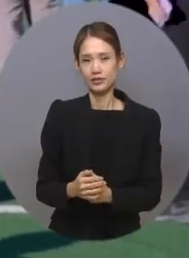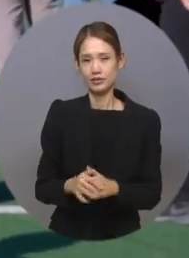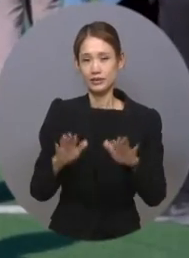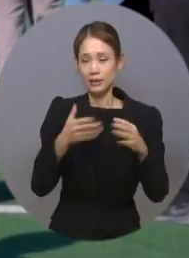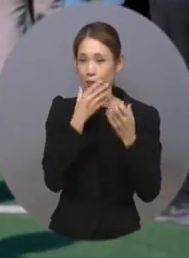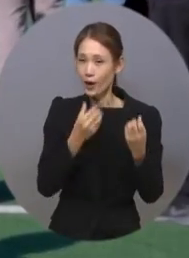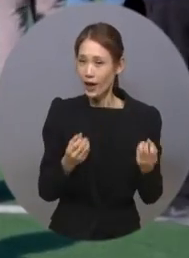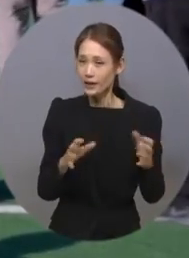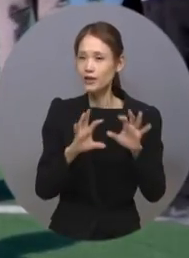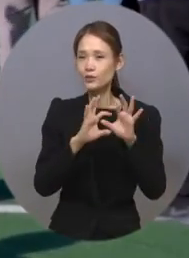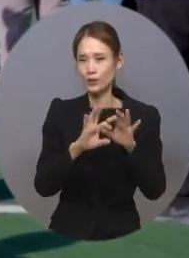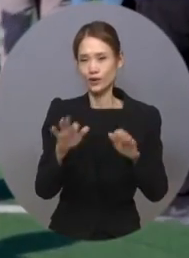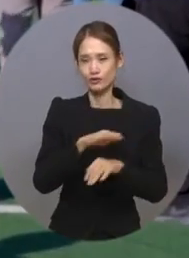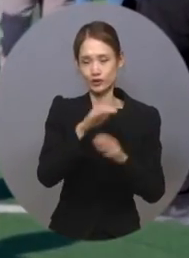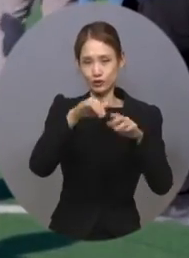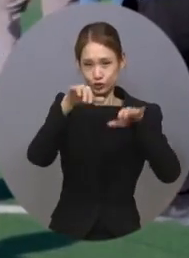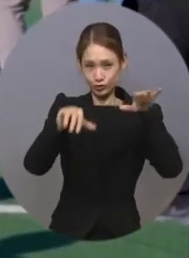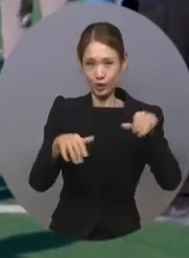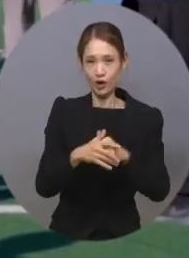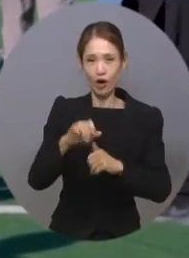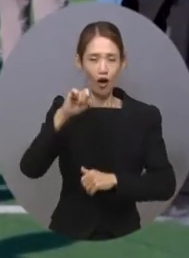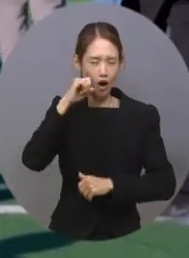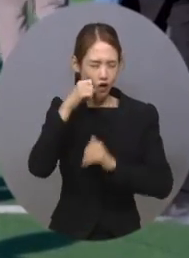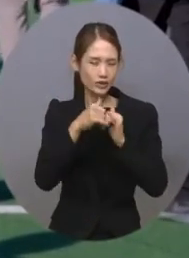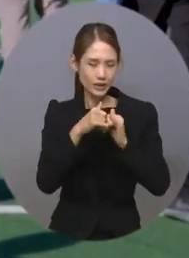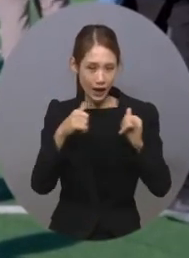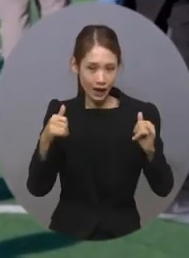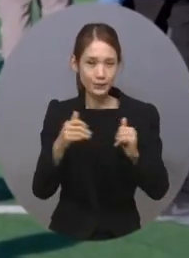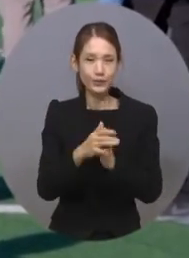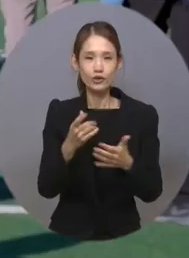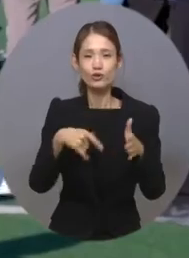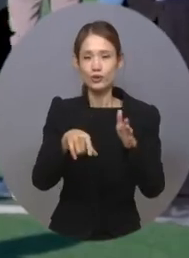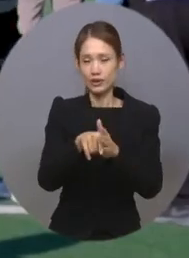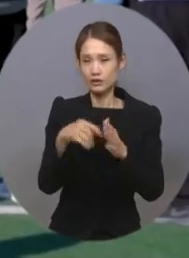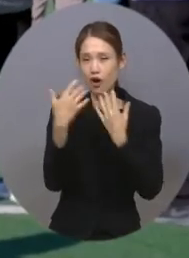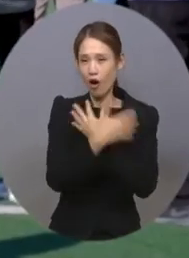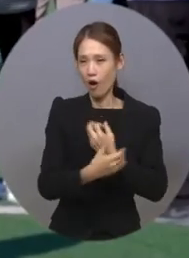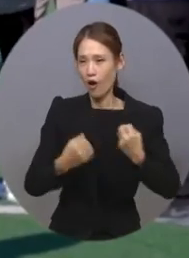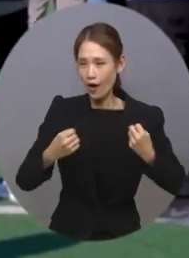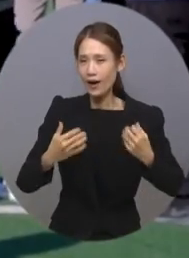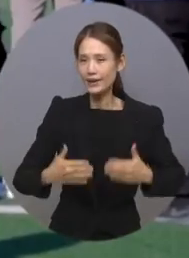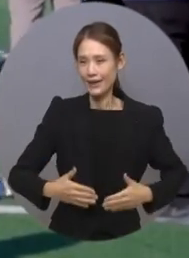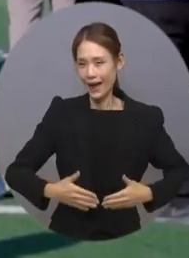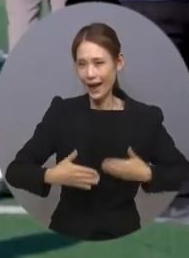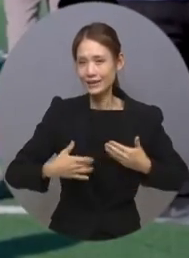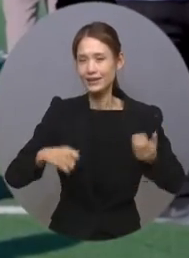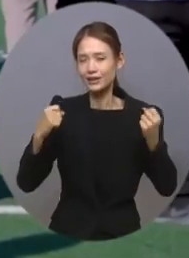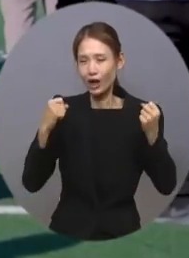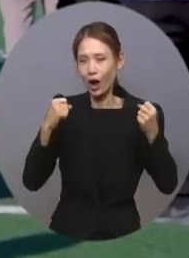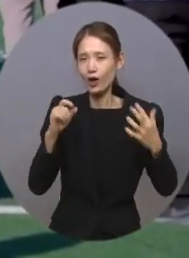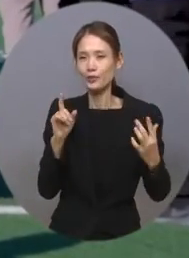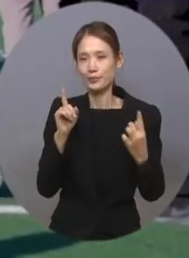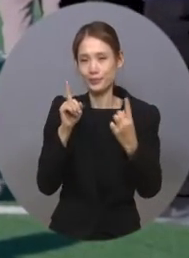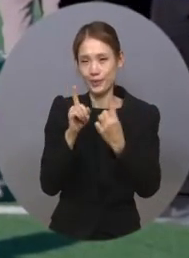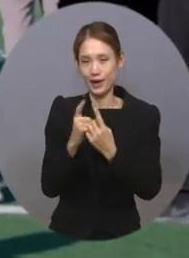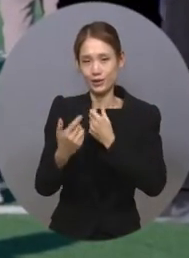이번 행사가 우리 주변에 있는 어려운 이웃들에게 건강하고 따뜻한 겨울을 맞이하는 데